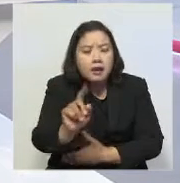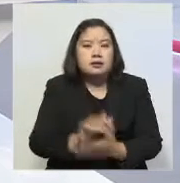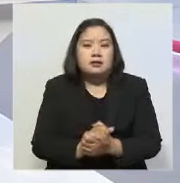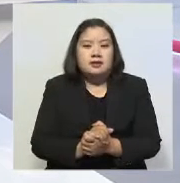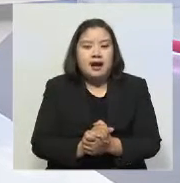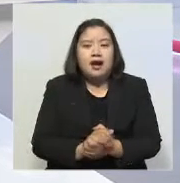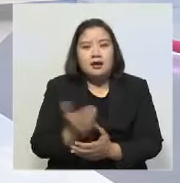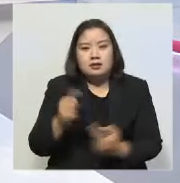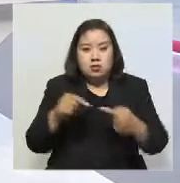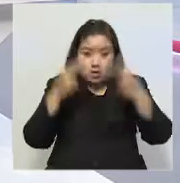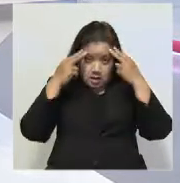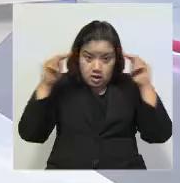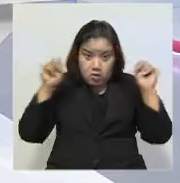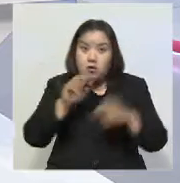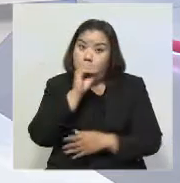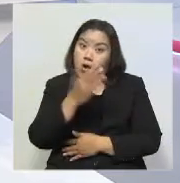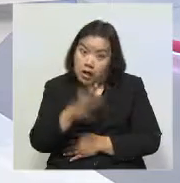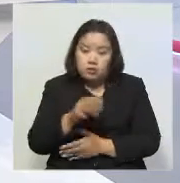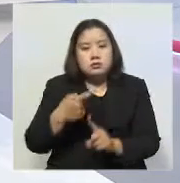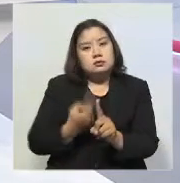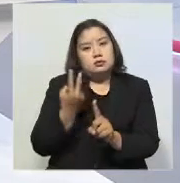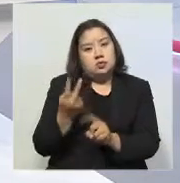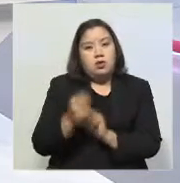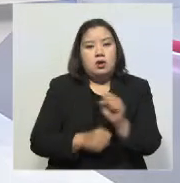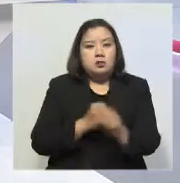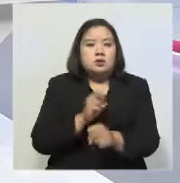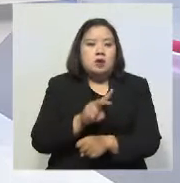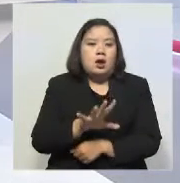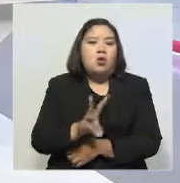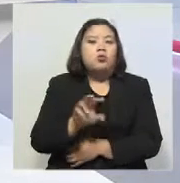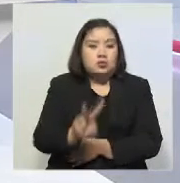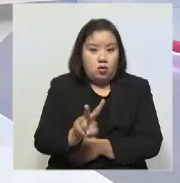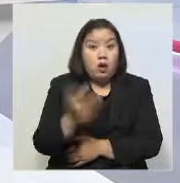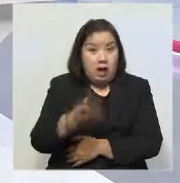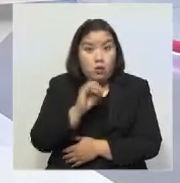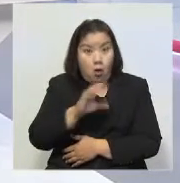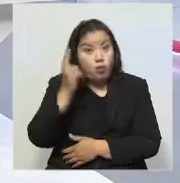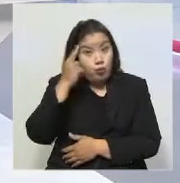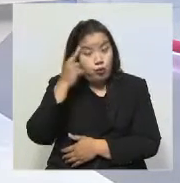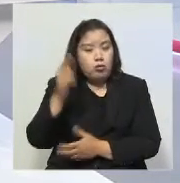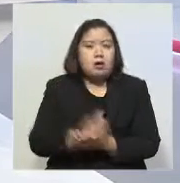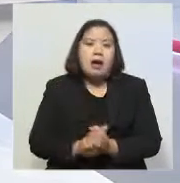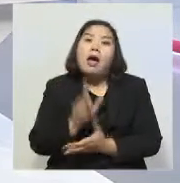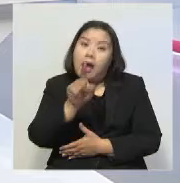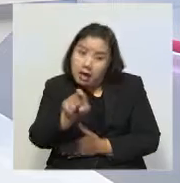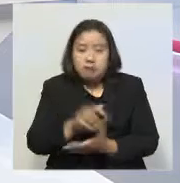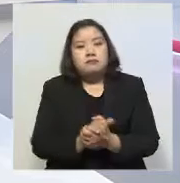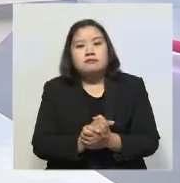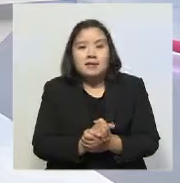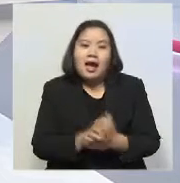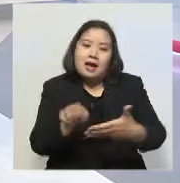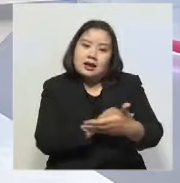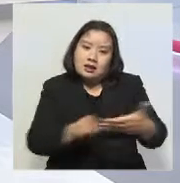เล่าก็คือว่าท่านนายกรัฐมนตรีกุมภาพันธ์2562 โอ้พูดชัดเจนเลย อันนี้ชัดเจนนะแต่ว่าขณะเดียวกันเลือกตั้งท้องถิ่นล่ะอบต.เป็นยัง